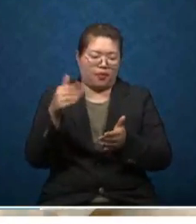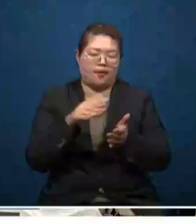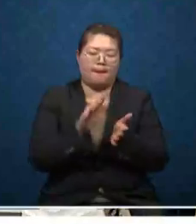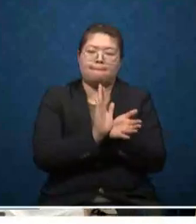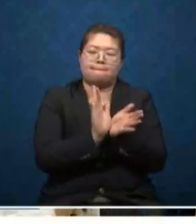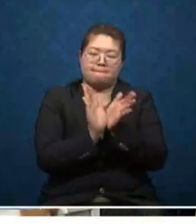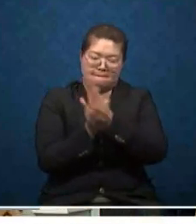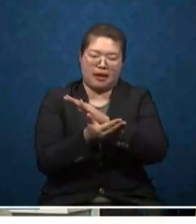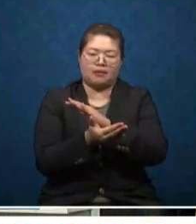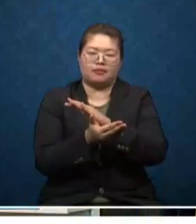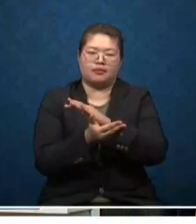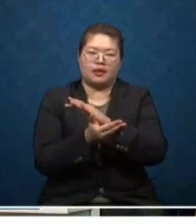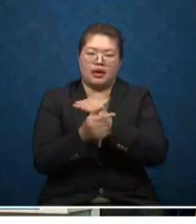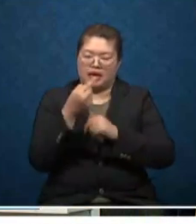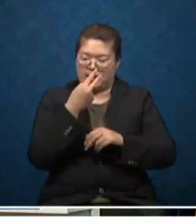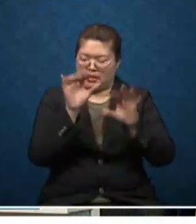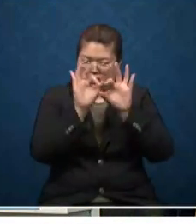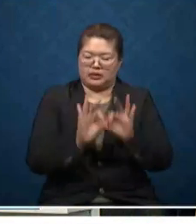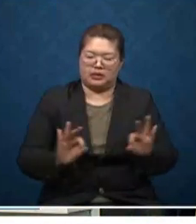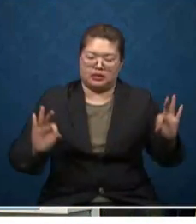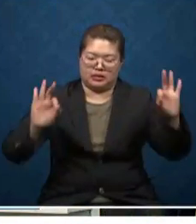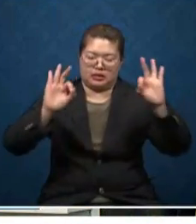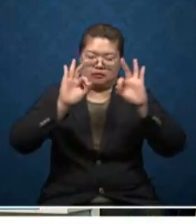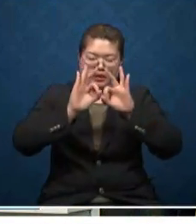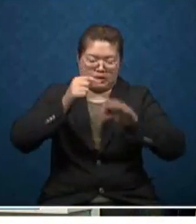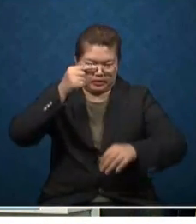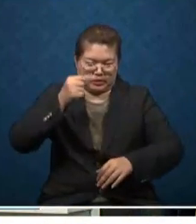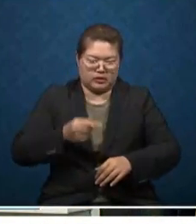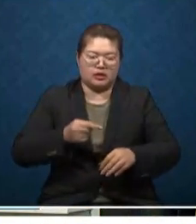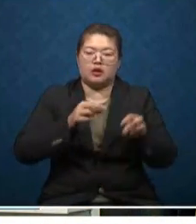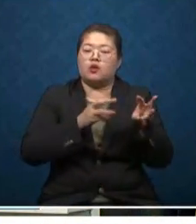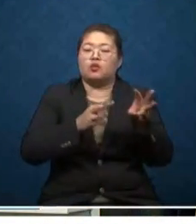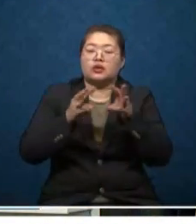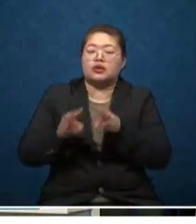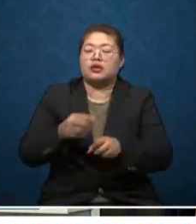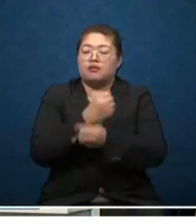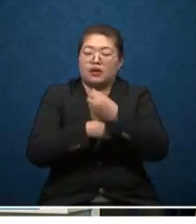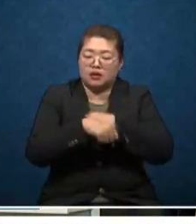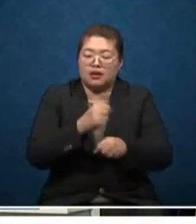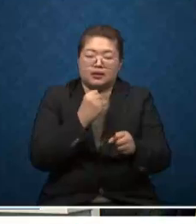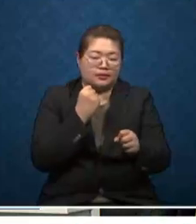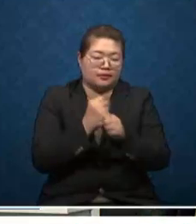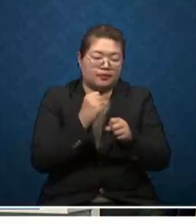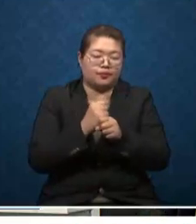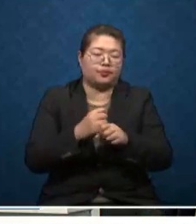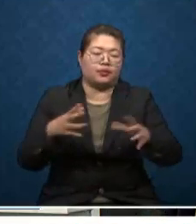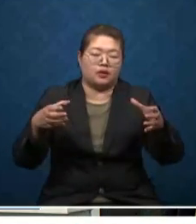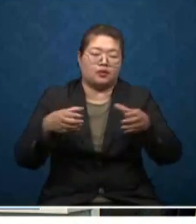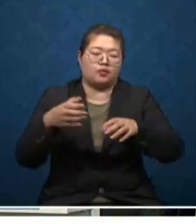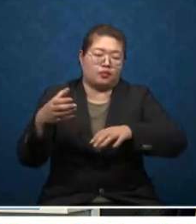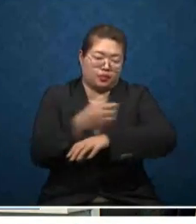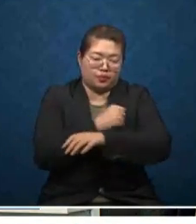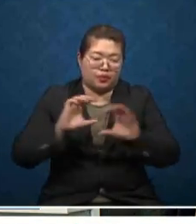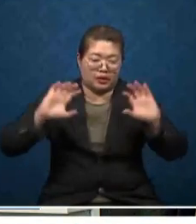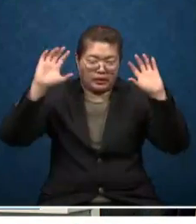งเพื่อที่ทำให้เกิดความเด่นชัดแล้วก็นำมาสู่แนวทางการปฏิบัติที่จะสร้างเจตจำนงทางการเมืองของรัฐบ